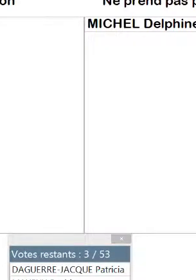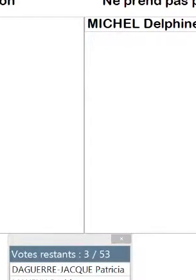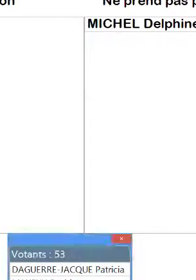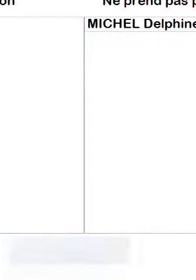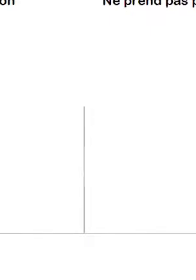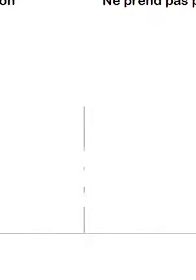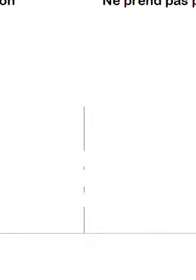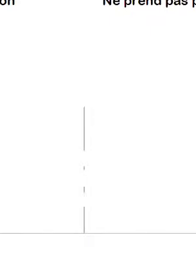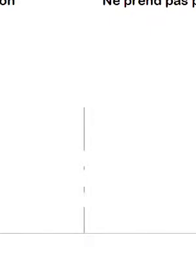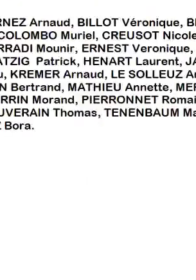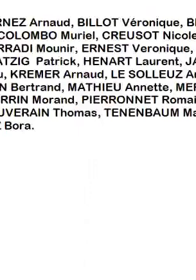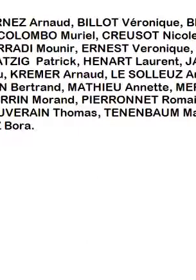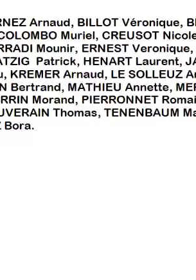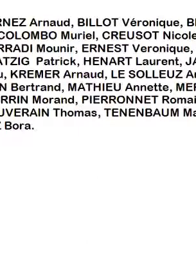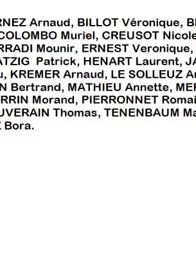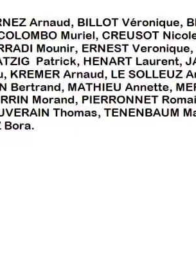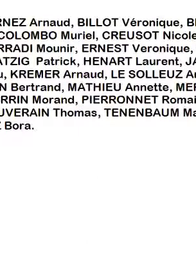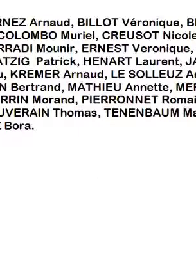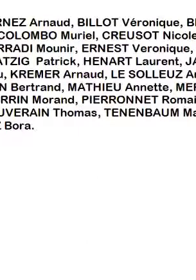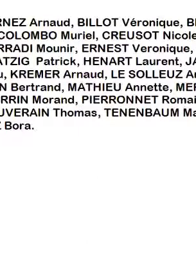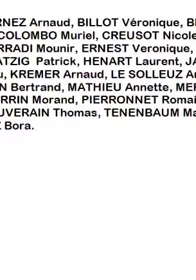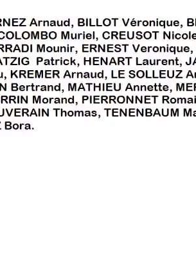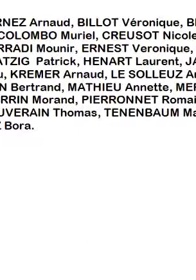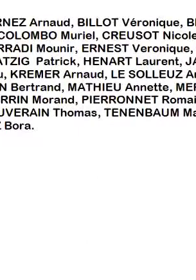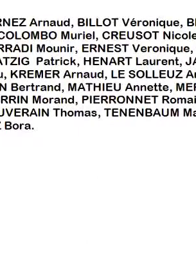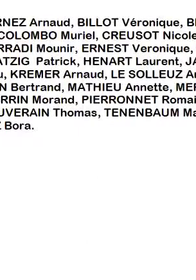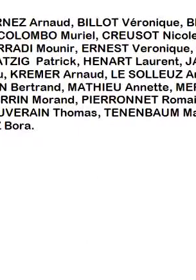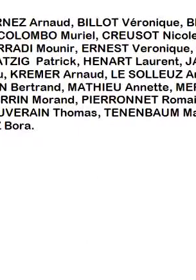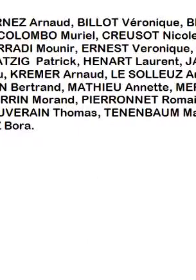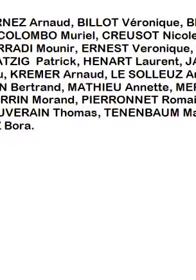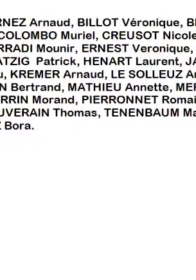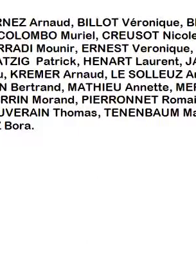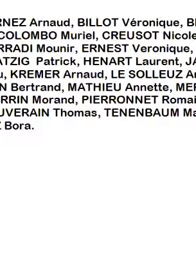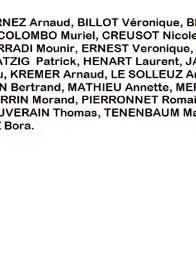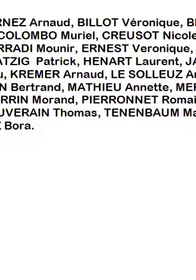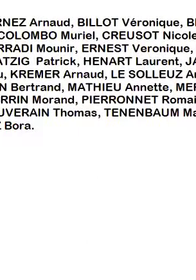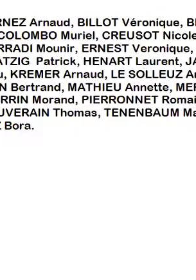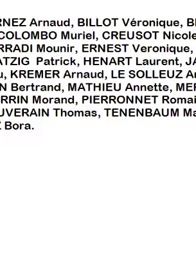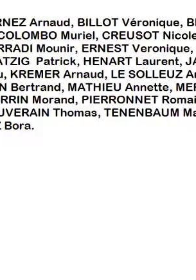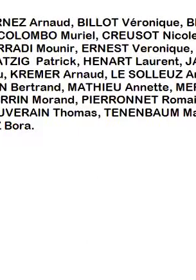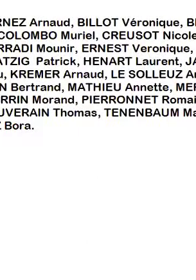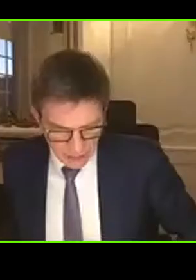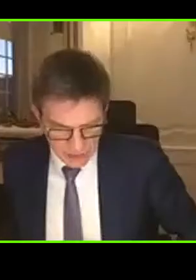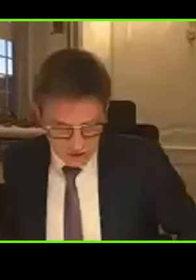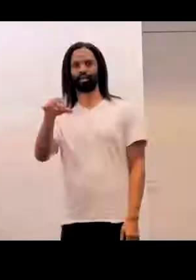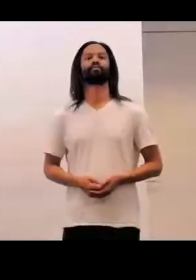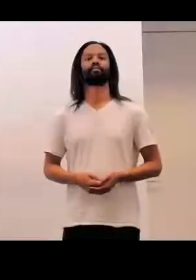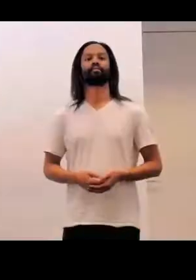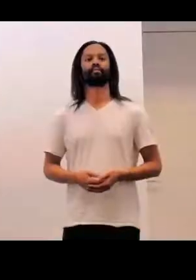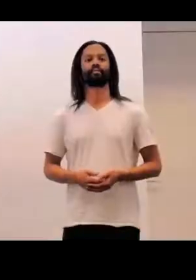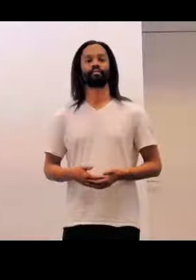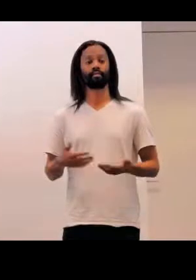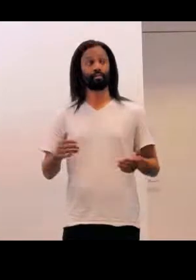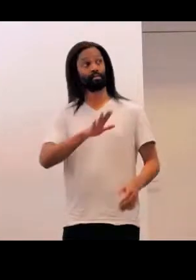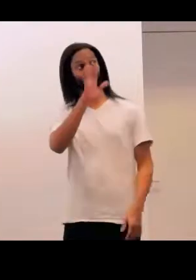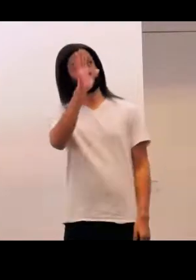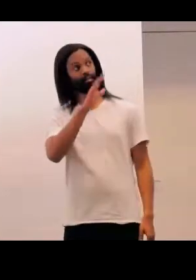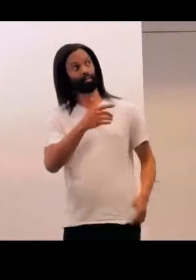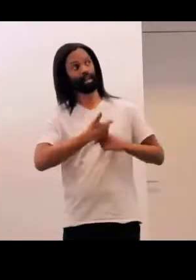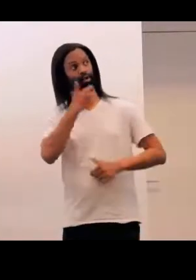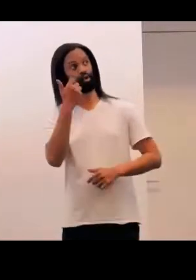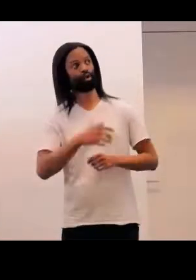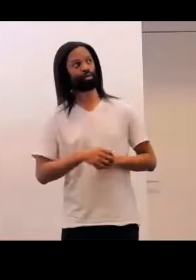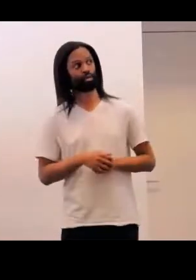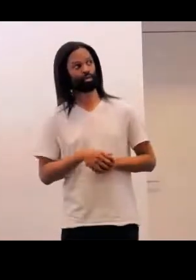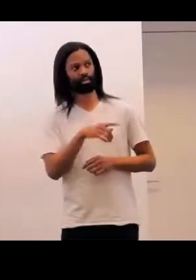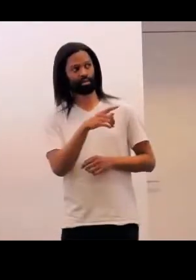Donc, unanimité avec un NPPV de Delphine Michel. Merci, nous poursuivons Serge Rennery avec la parole. Mathieu ? Oui ? Tu ne